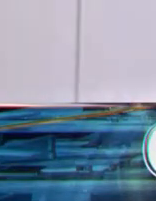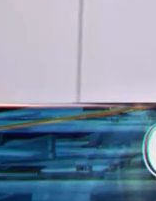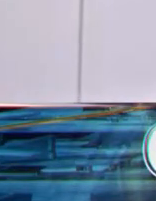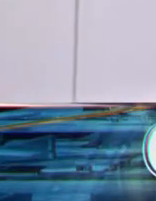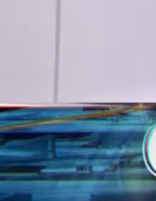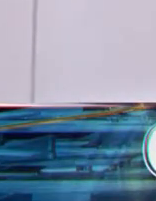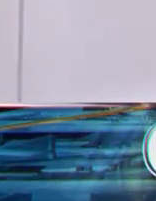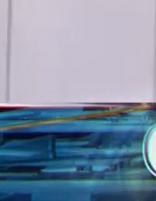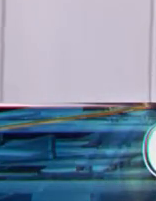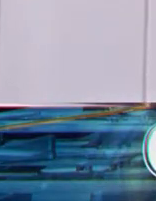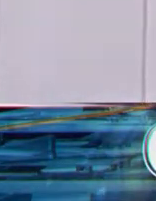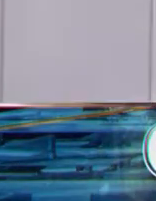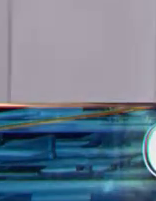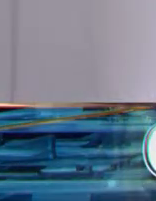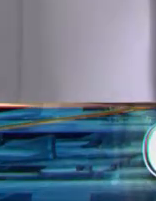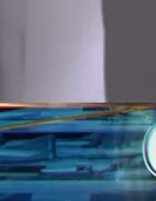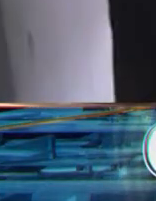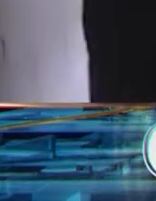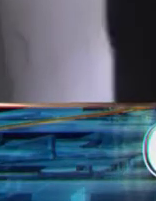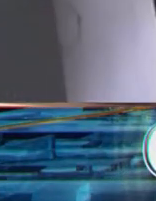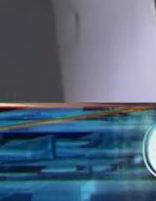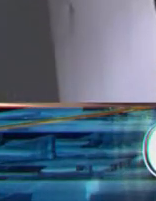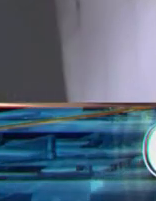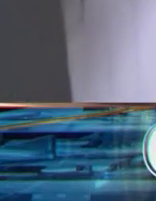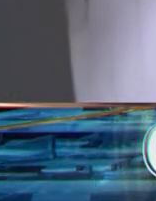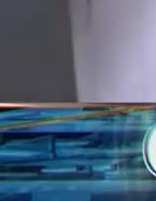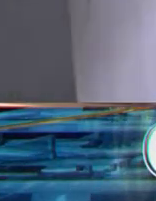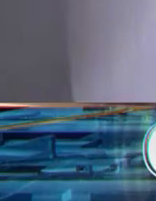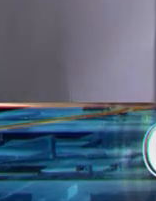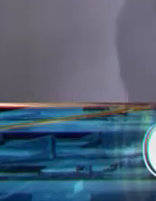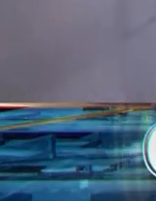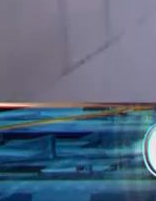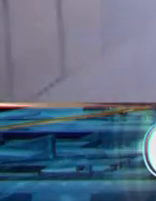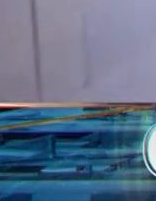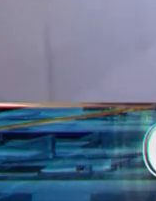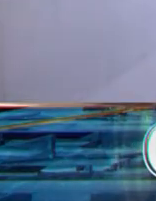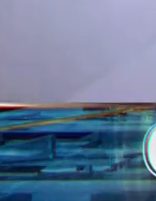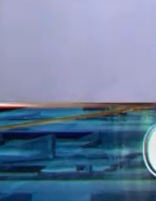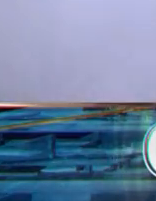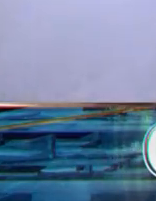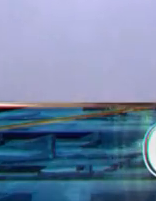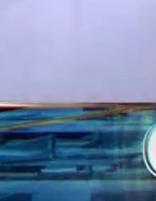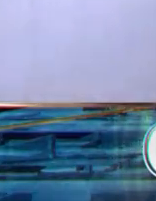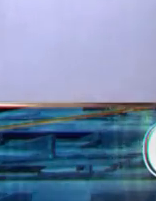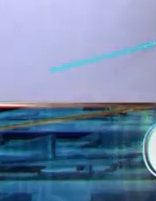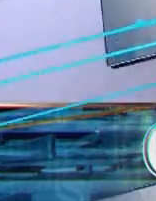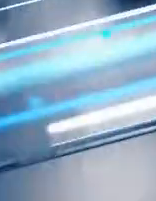Легкая нажива, тяжелые последствия. В предновогодние дни по горячим следам раскрыты десятки краж.